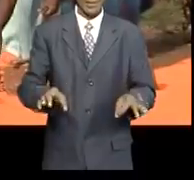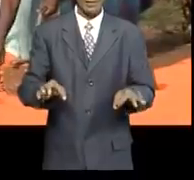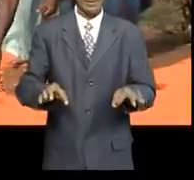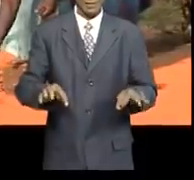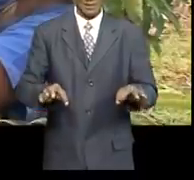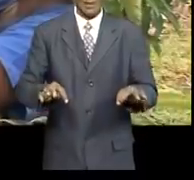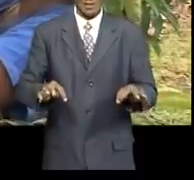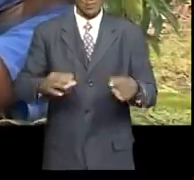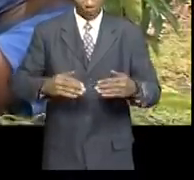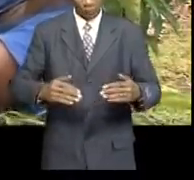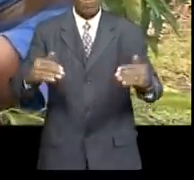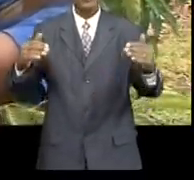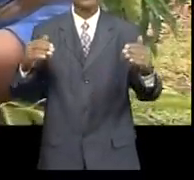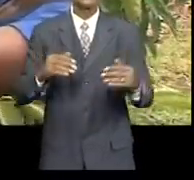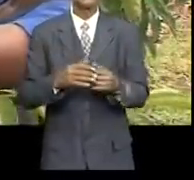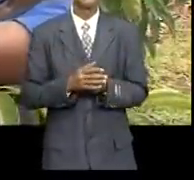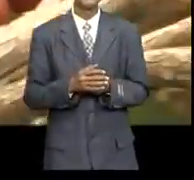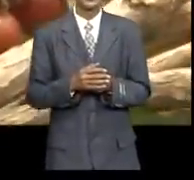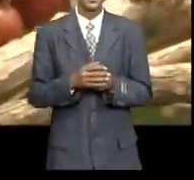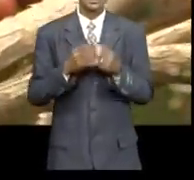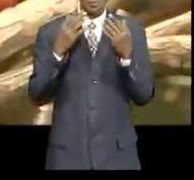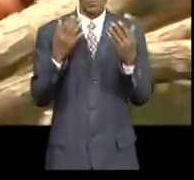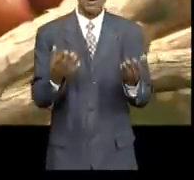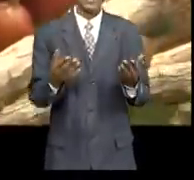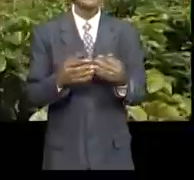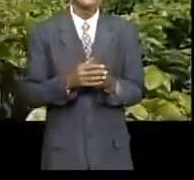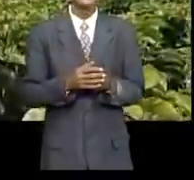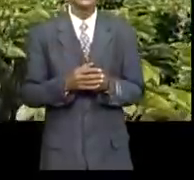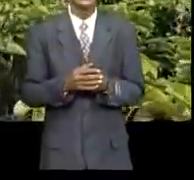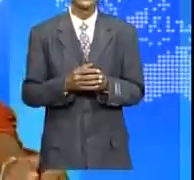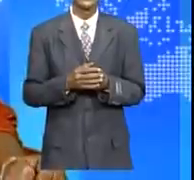grandes agglomérations, laissant ainsi les terres vides.